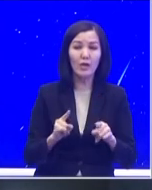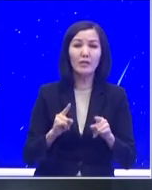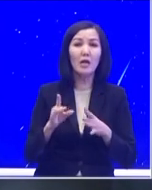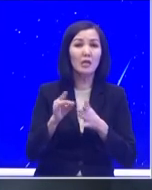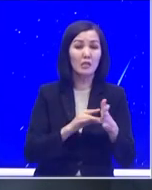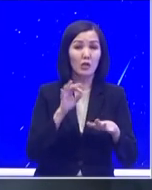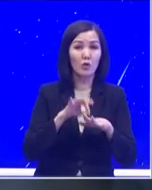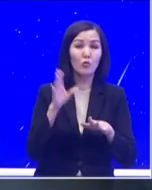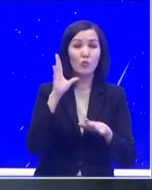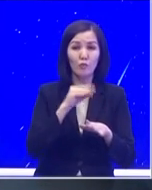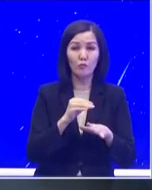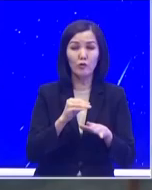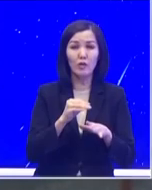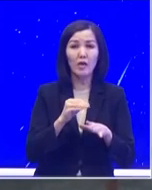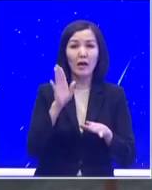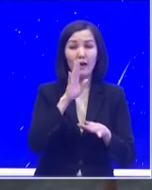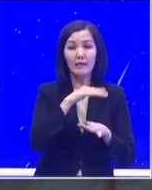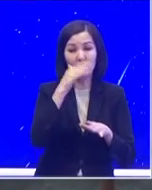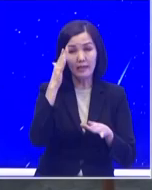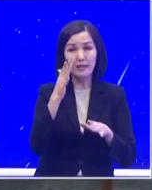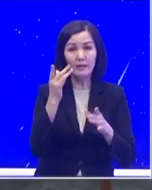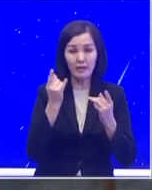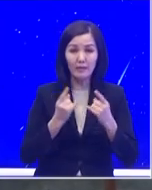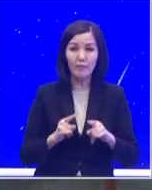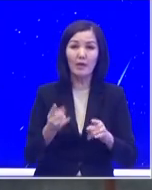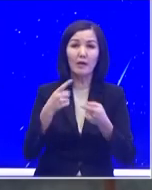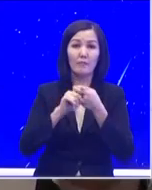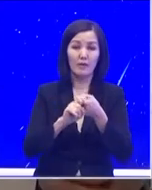диабеті генетикалық жолмен ата-анадан балаға беріледі.